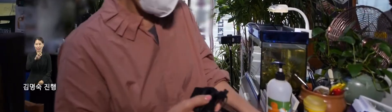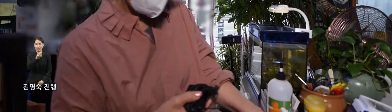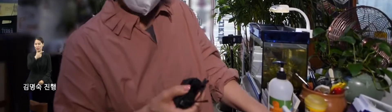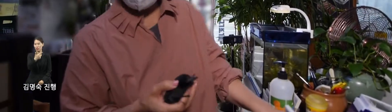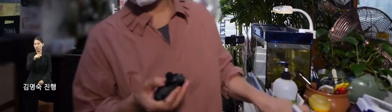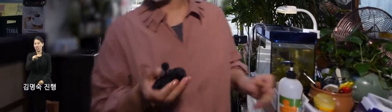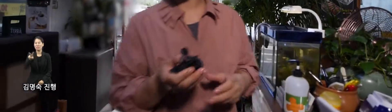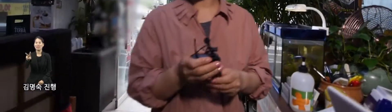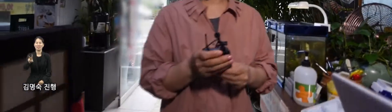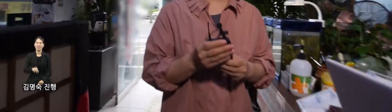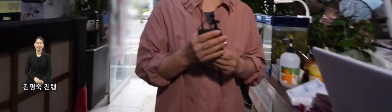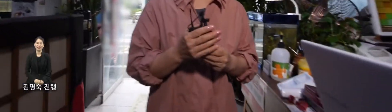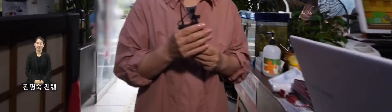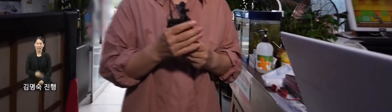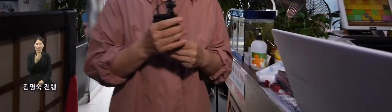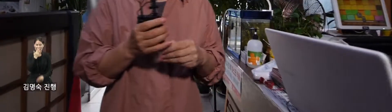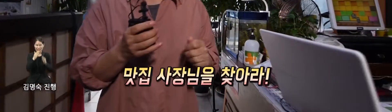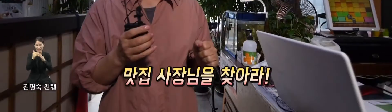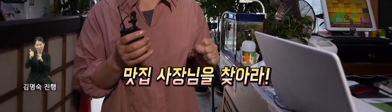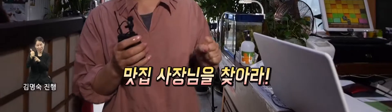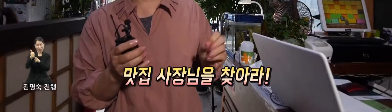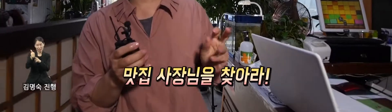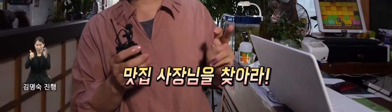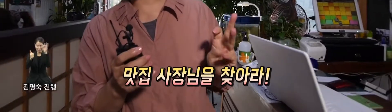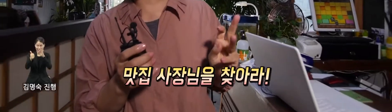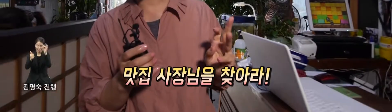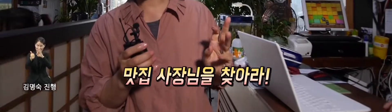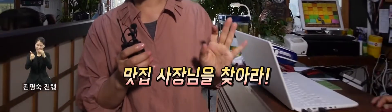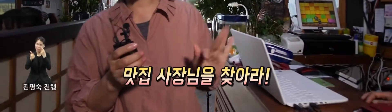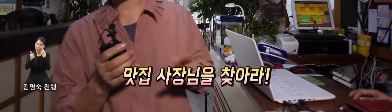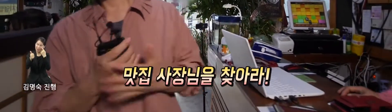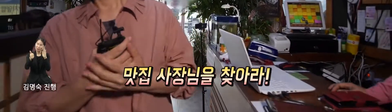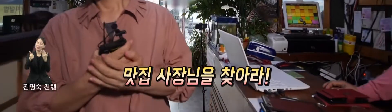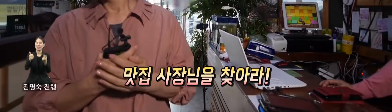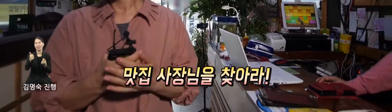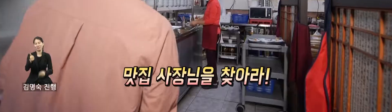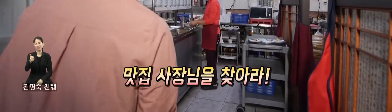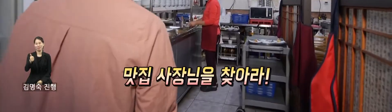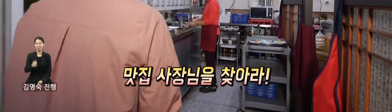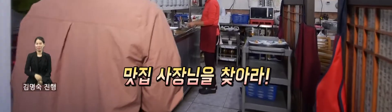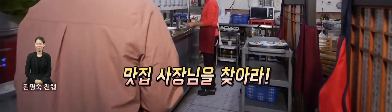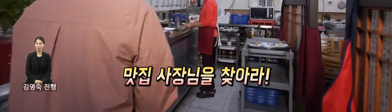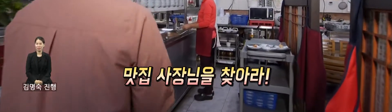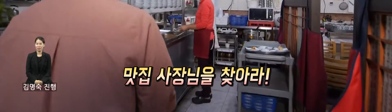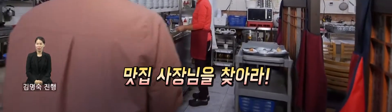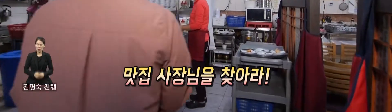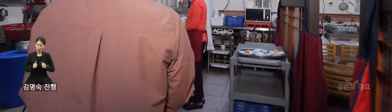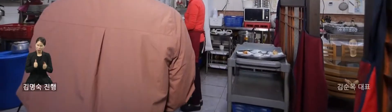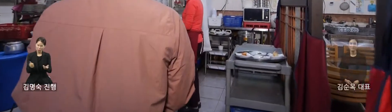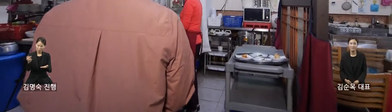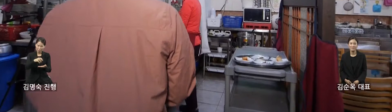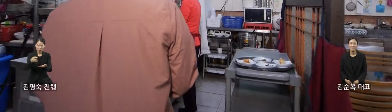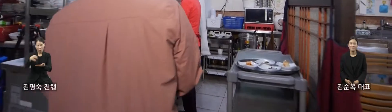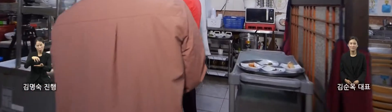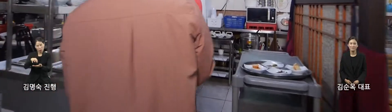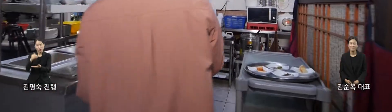36.2도. 자, 우리 사장님을 또 찾아가 봐야 될 텐데요. 자, 열심히 뭔가를